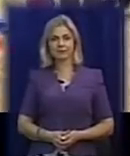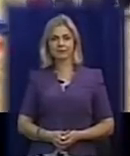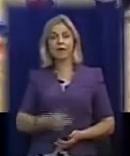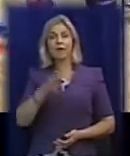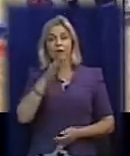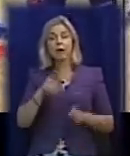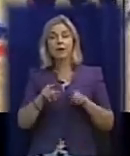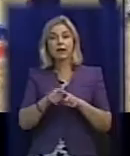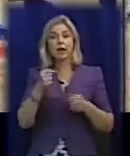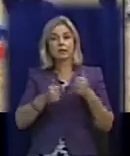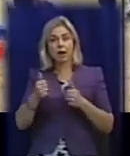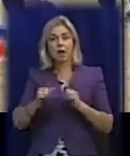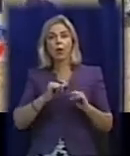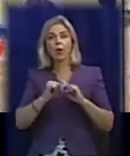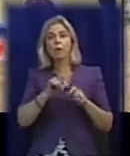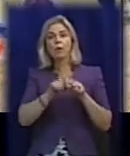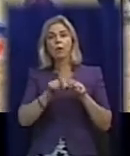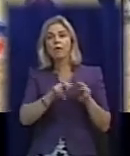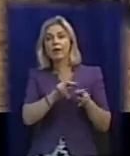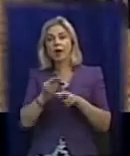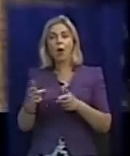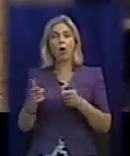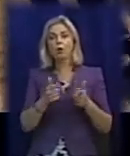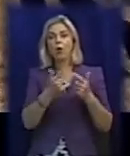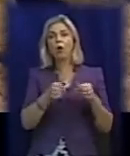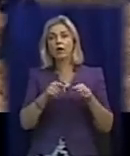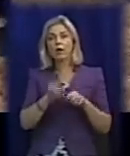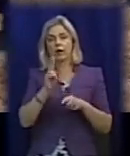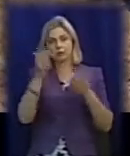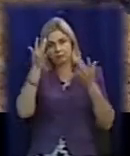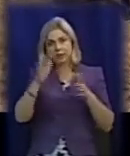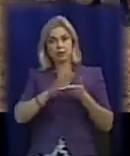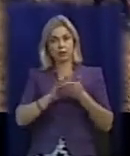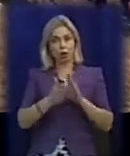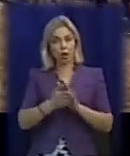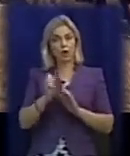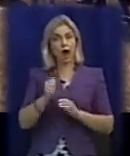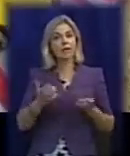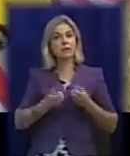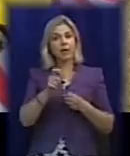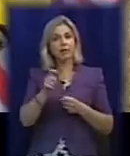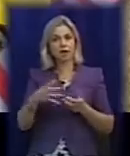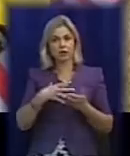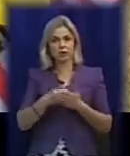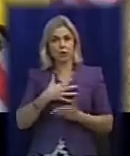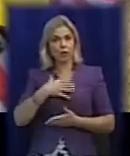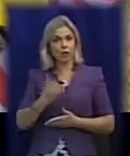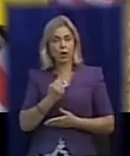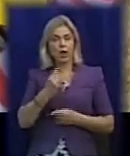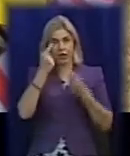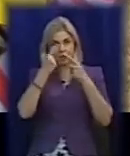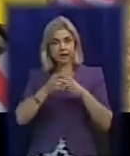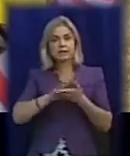Під час таких змагань керівництво перевіряє готовність відділень до надзвичайних ситуацій, а рятувальники – свою згуртованість та технічний